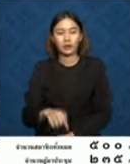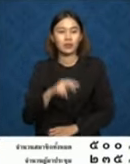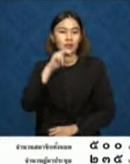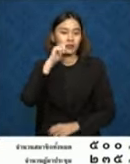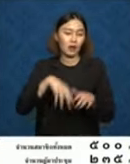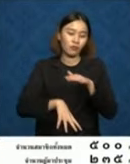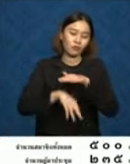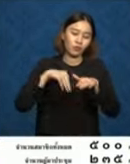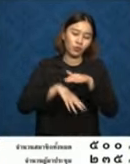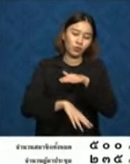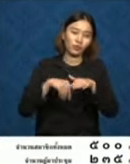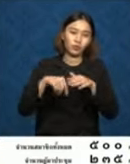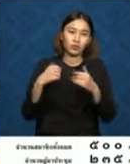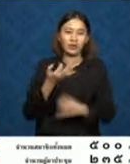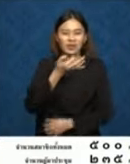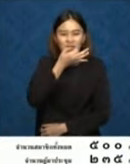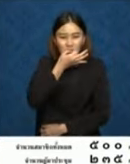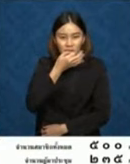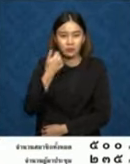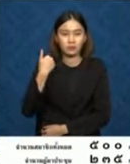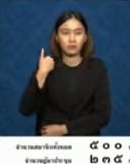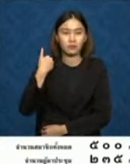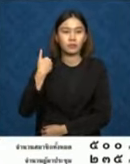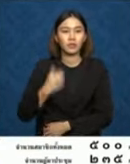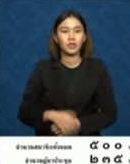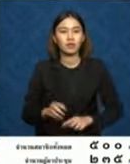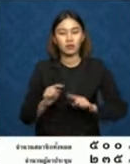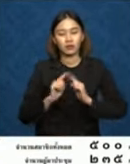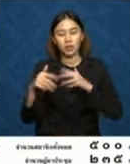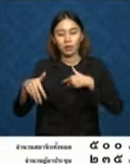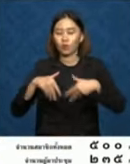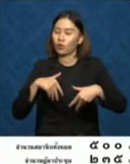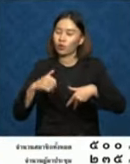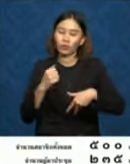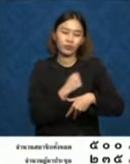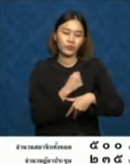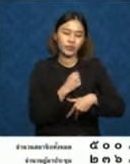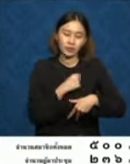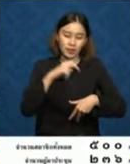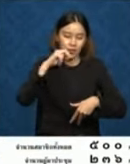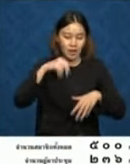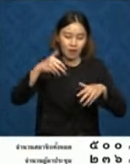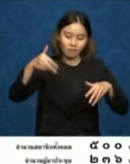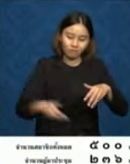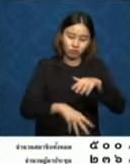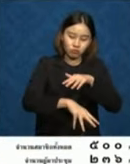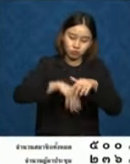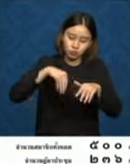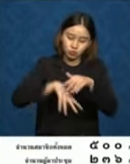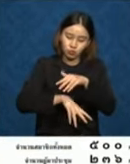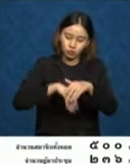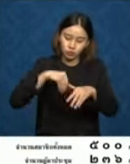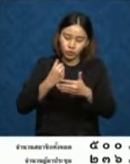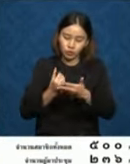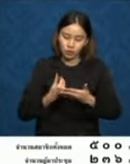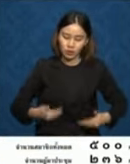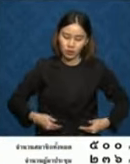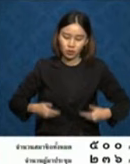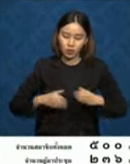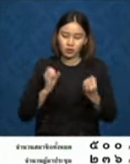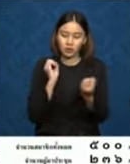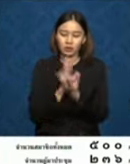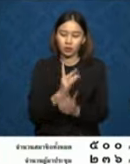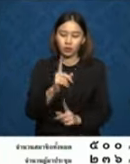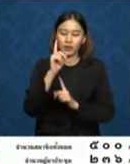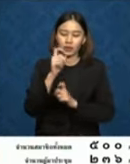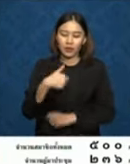ใต้ดินในพื้นที่ดังกล่าวก็เค็มท่านประธานแต่พี่น้องก็จำใจต้องขุดเจาะน้ำบาดาลขึ้นมาเพื่อประทังชีวิตครับซึ่งเป็นอันตรายต่อสุ